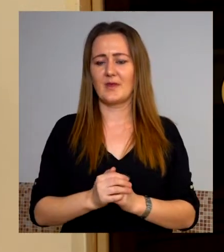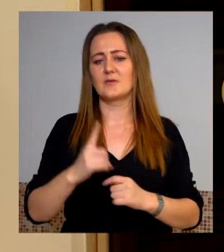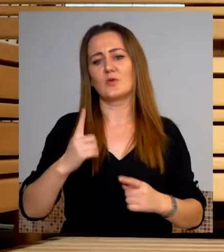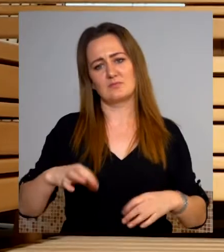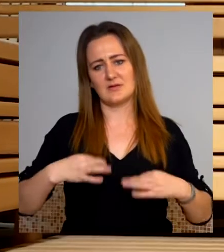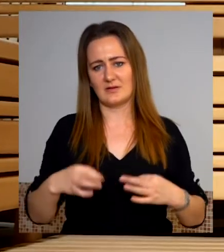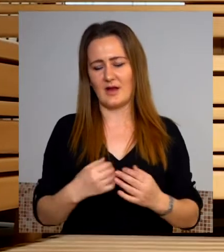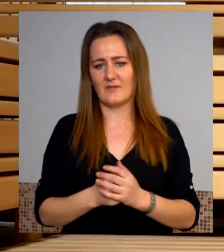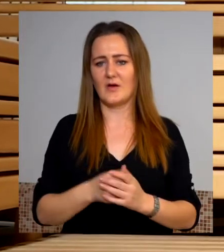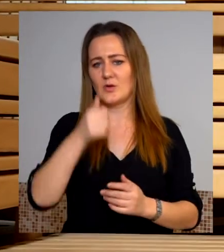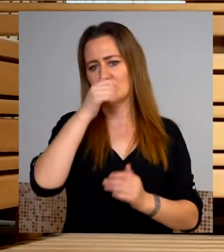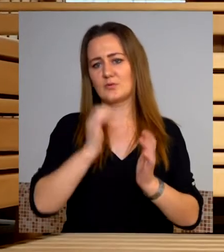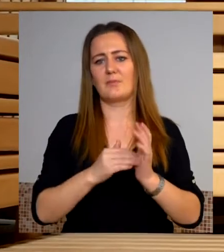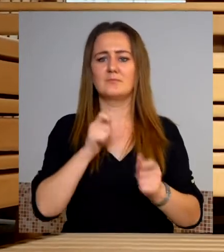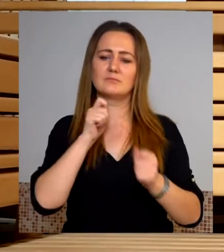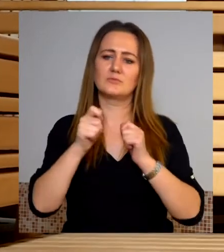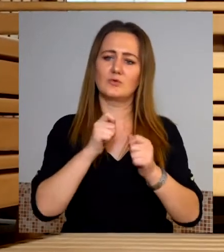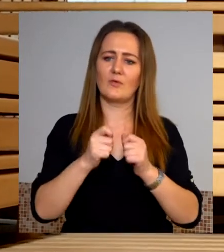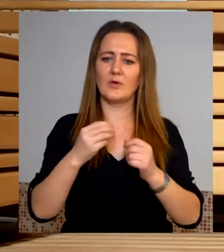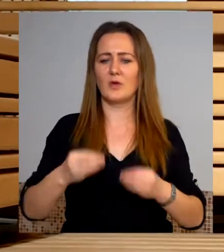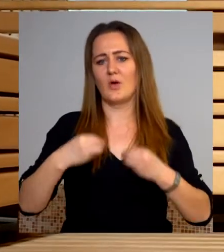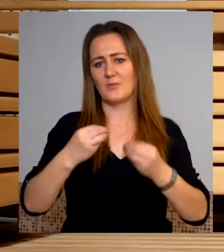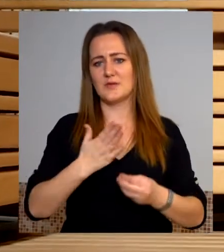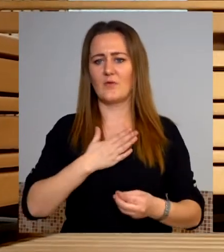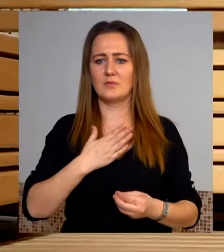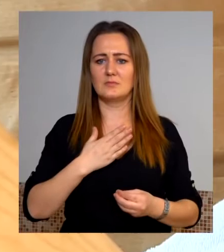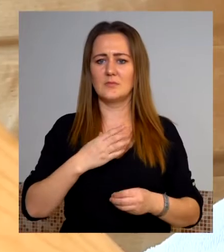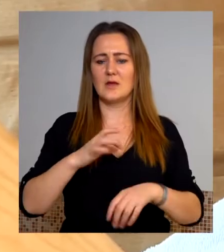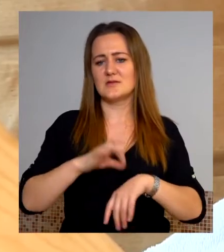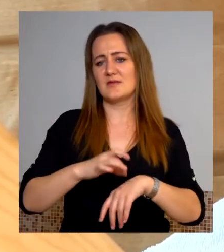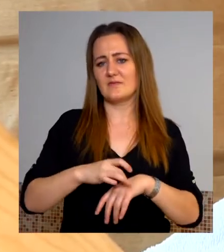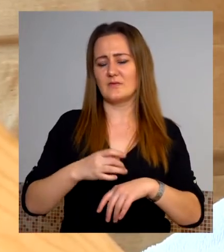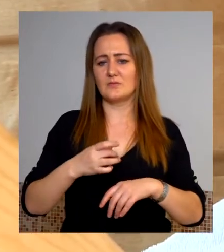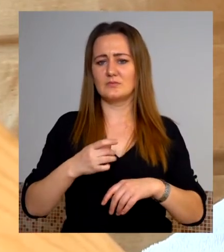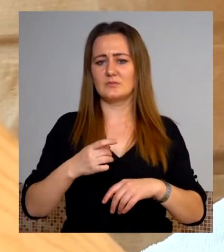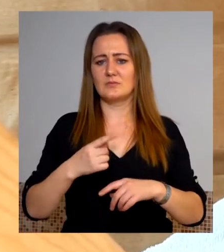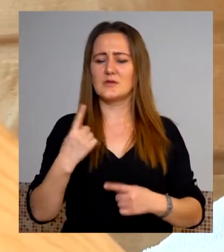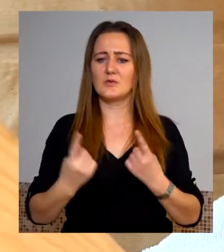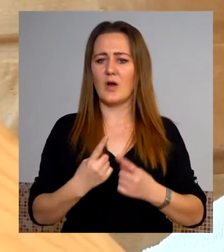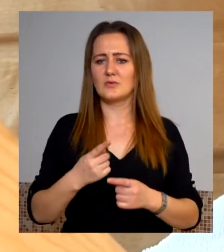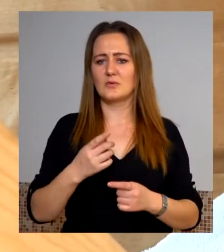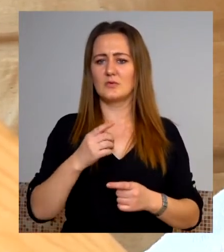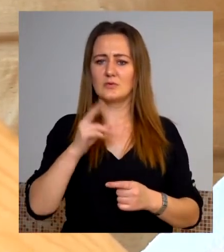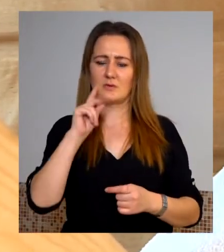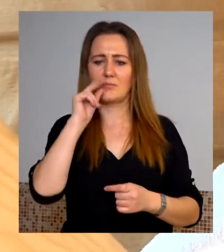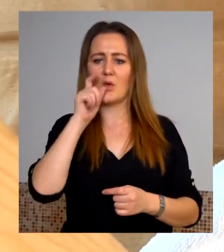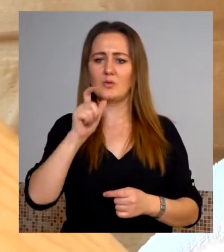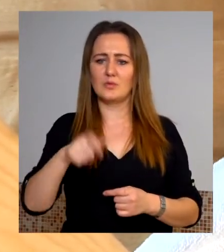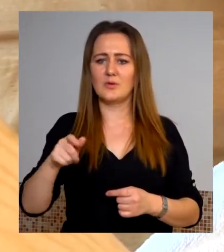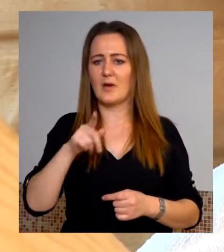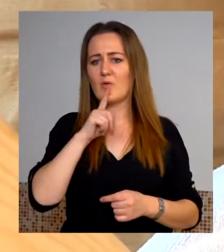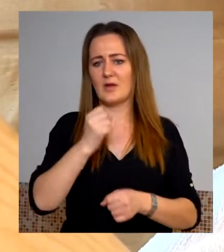zdravo, što trebate dogovoriti se i objasniti svoju zdravstvenu situaciju ljudima koji rade na ulazu u saunu, da vam oni